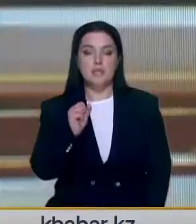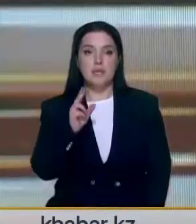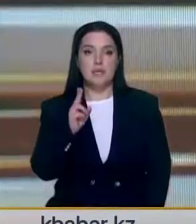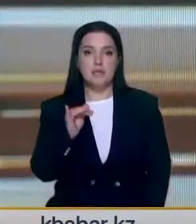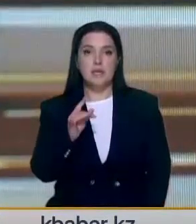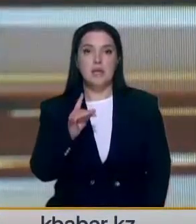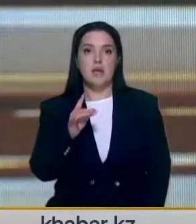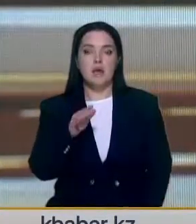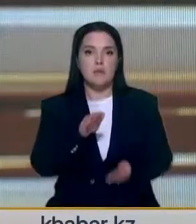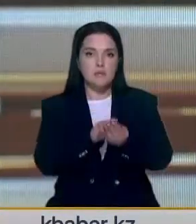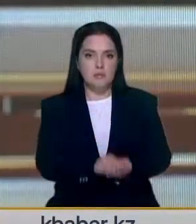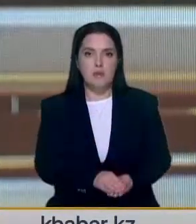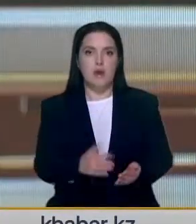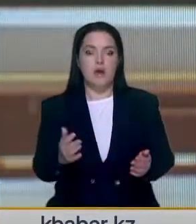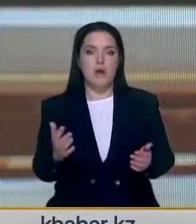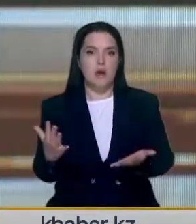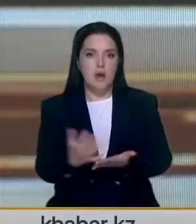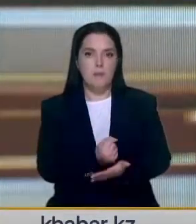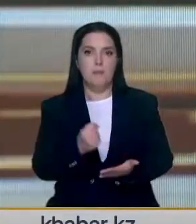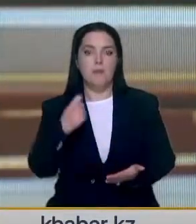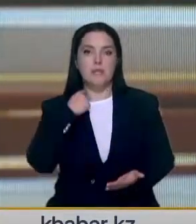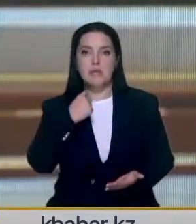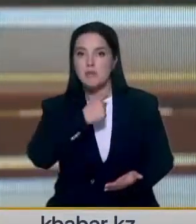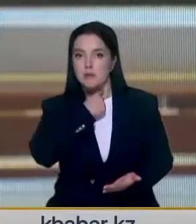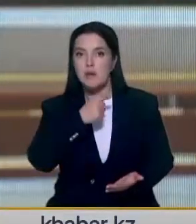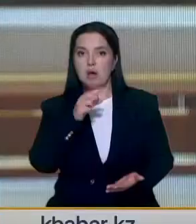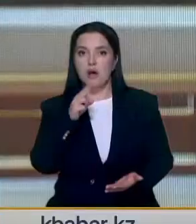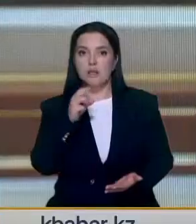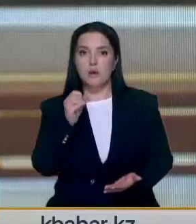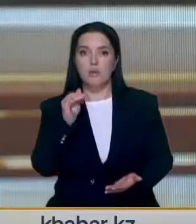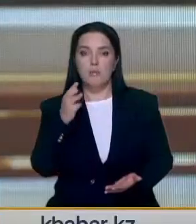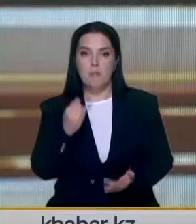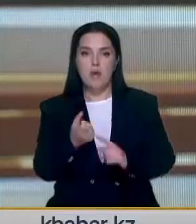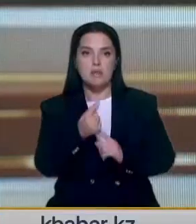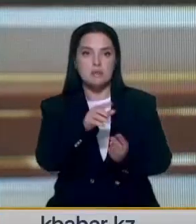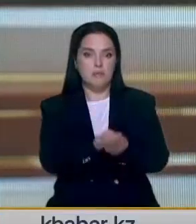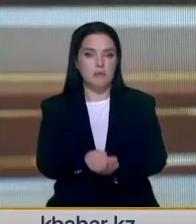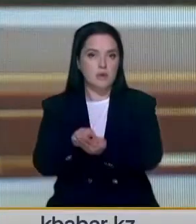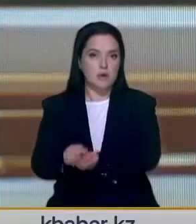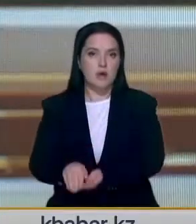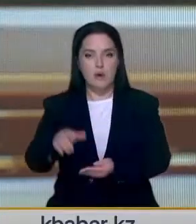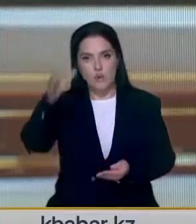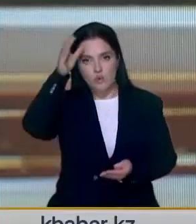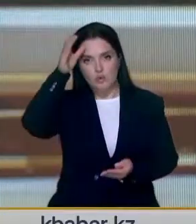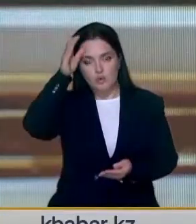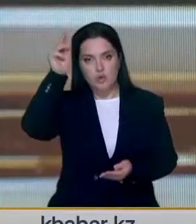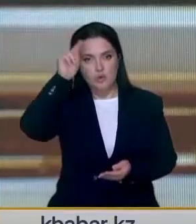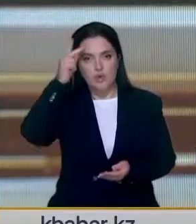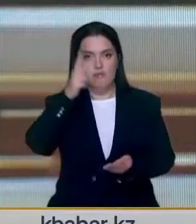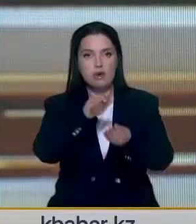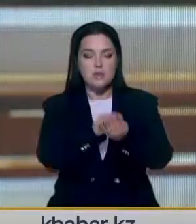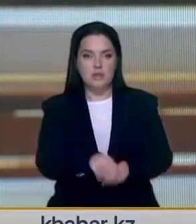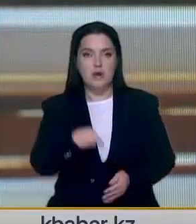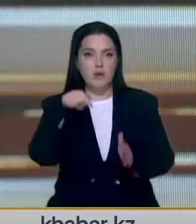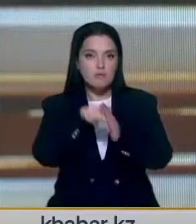Сакский некрополь обнаружен в окрестностях Талдыкургана. В Урачьях Даулбай насчитывается 11 курганов. Археологи изучили два захоронения. В одном из